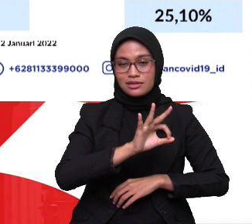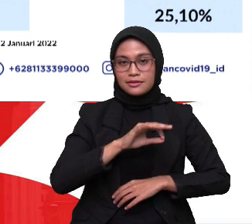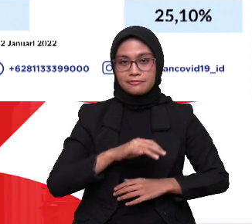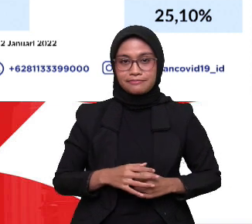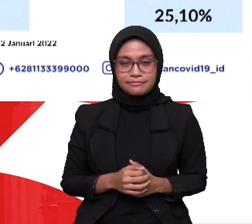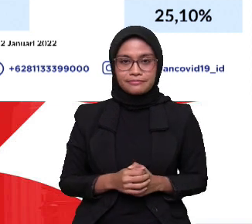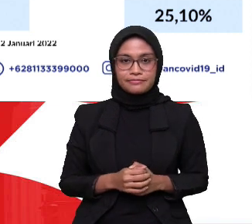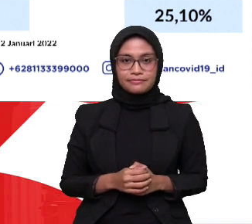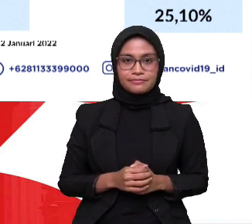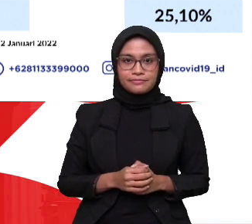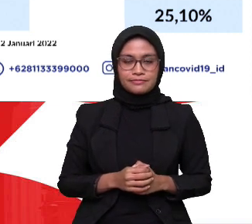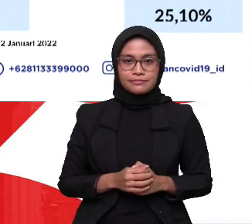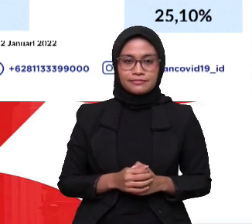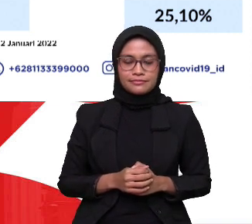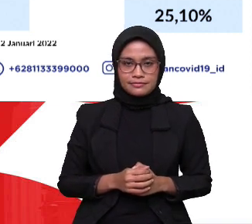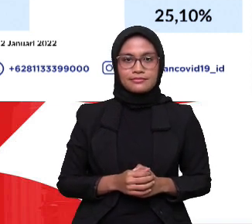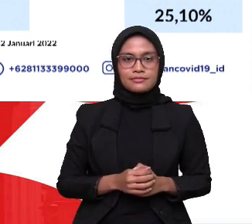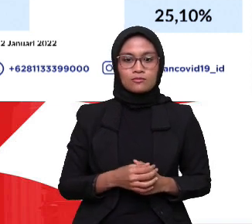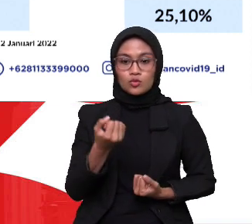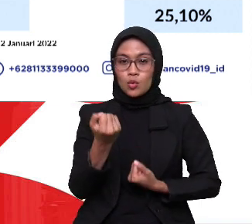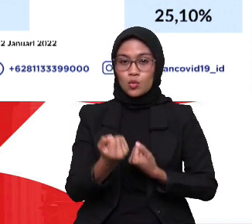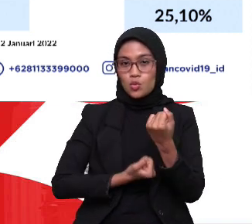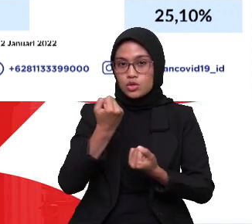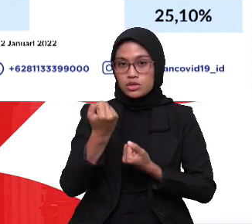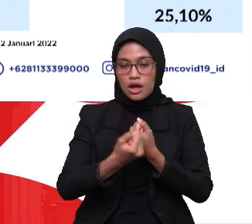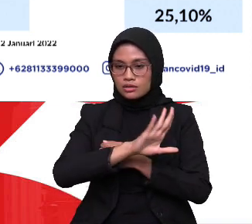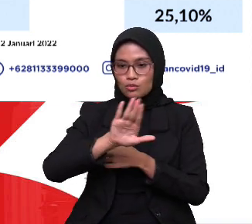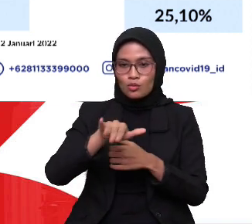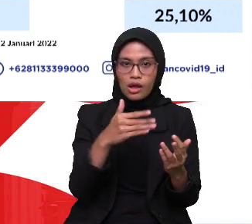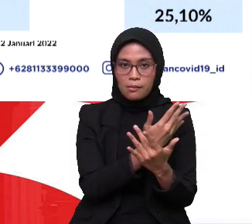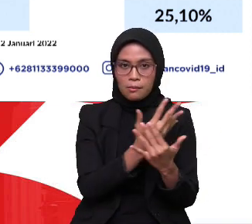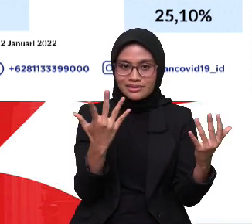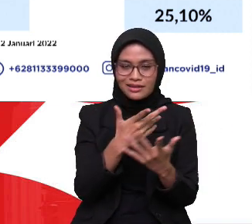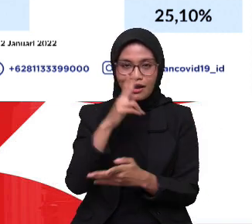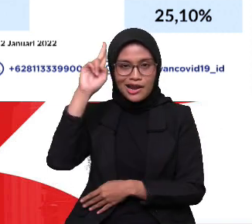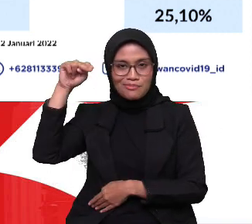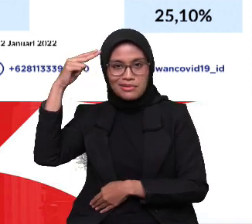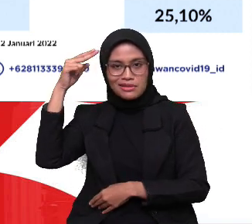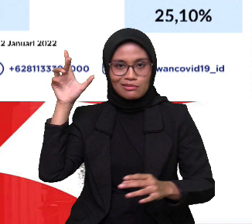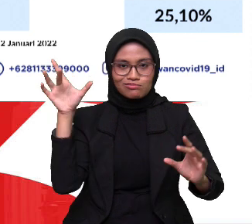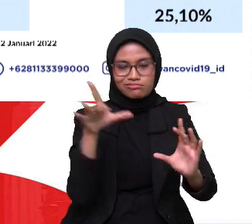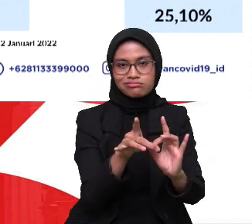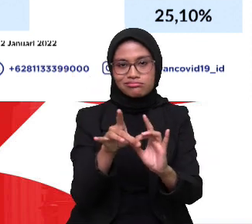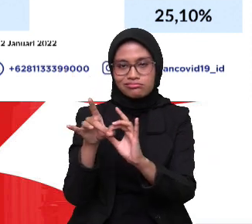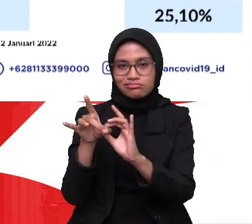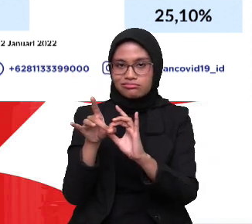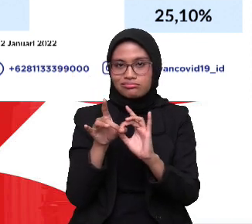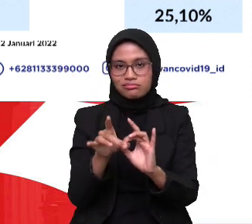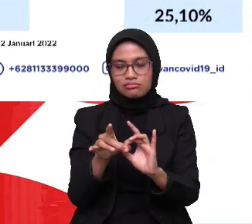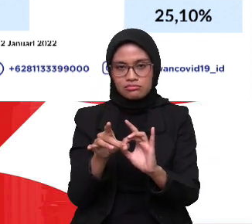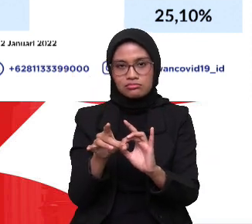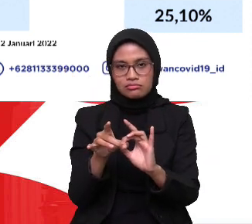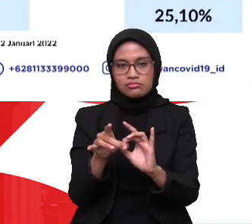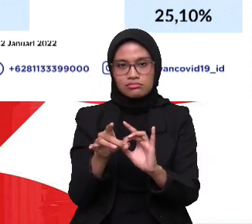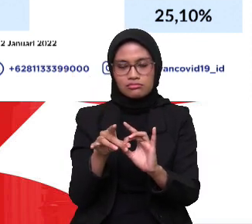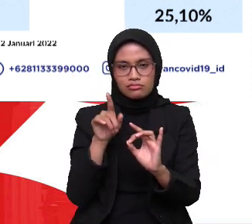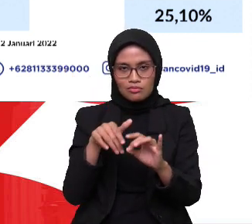Selain itu upaya seluruh lapisan masyarakat dan pemerintah dalam perlindungan masyarakat dengan membentuk kekebalan